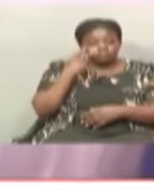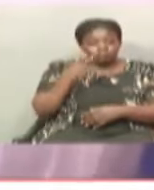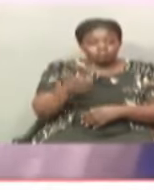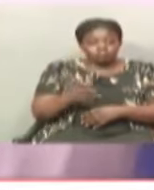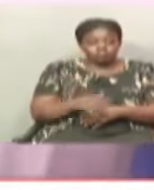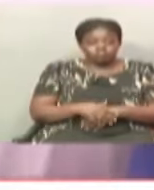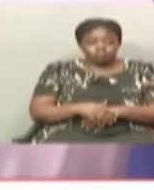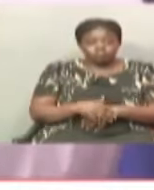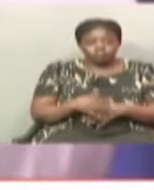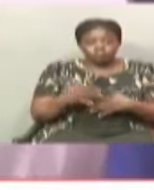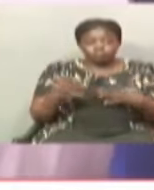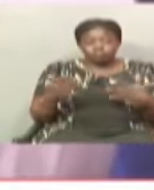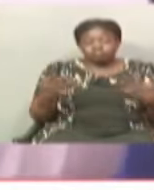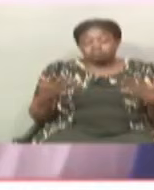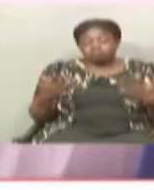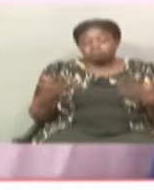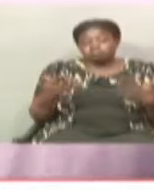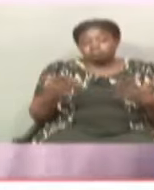teyatawagana